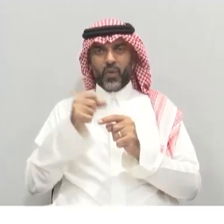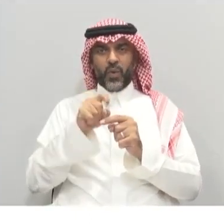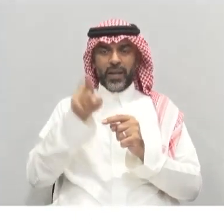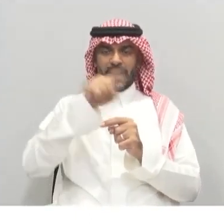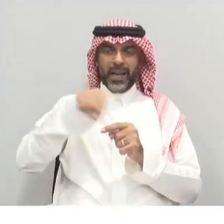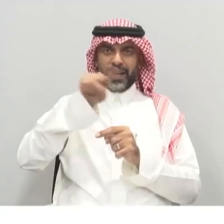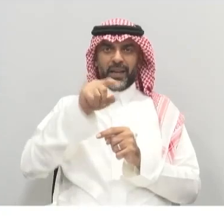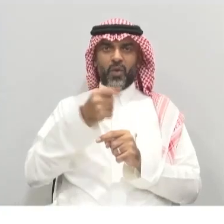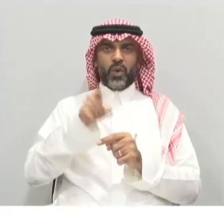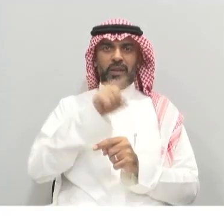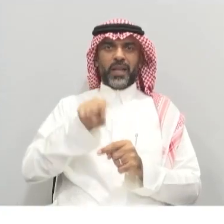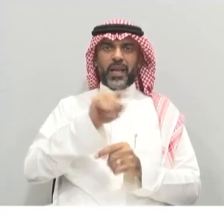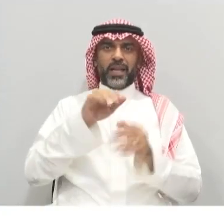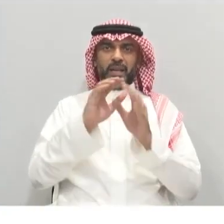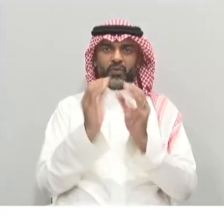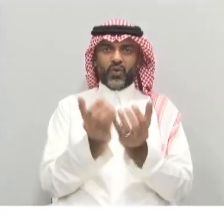المجوفه